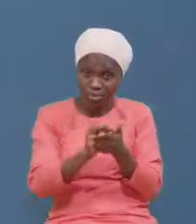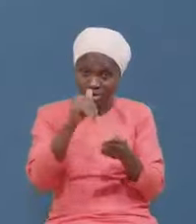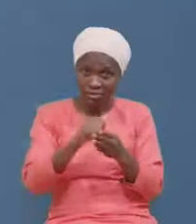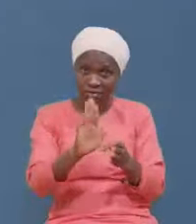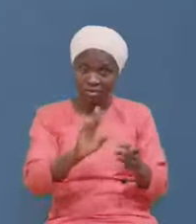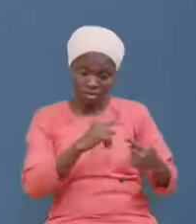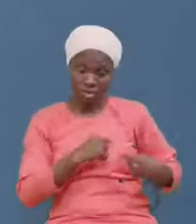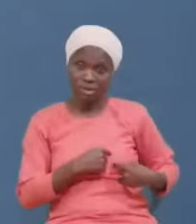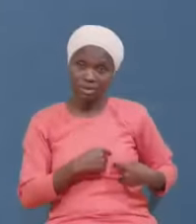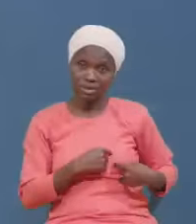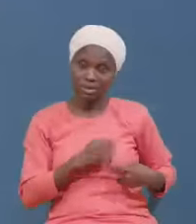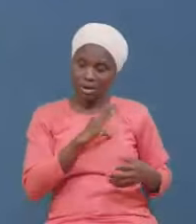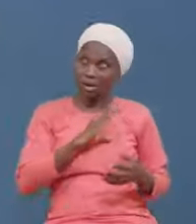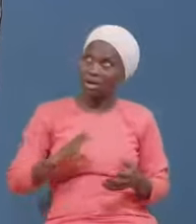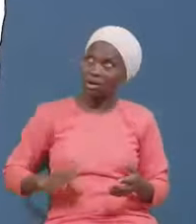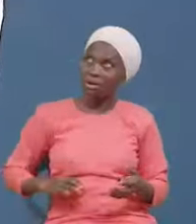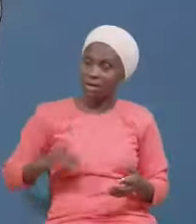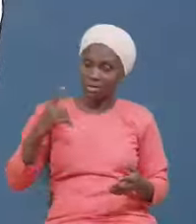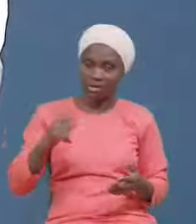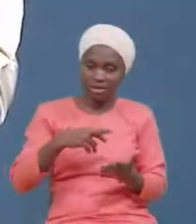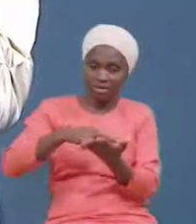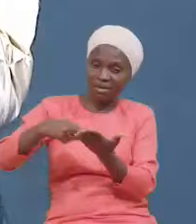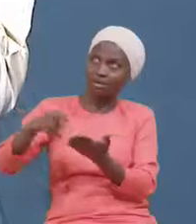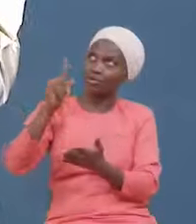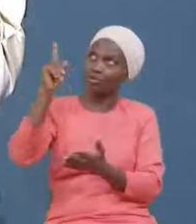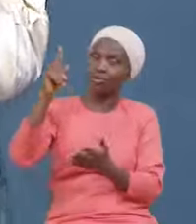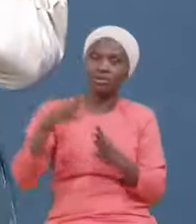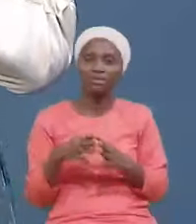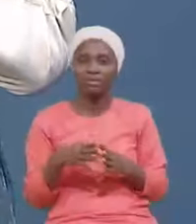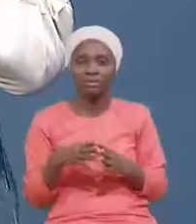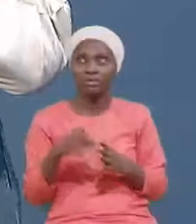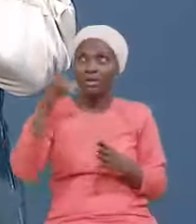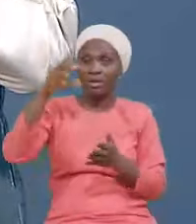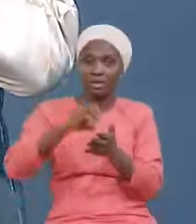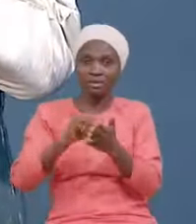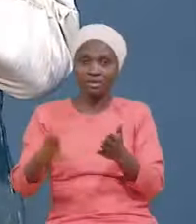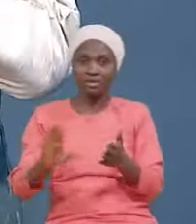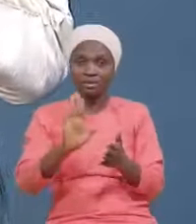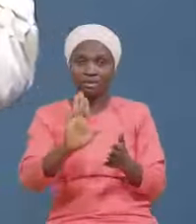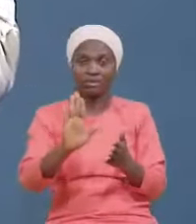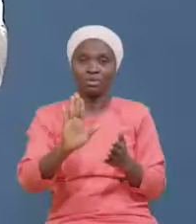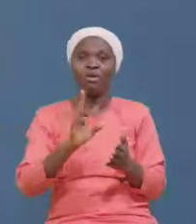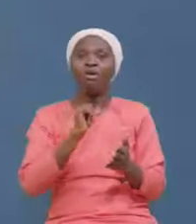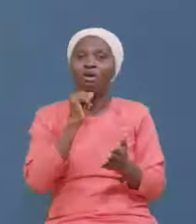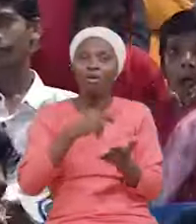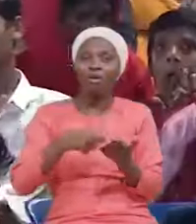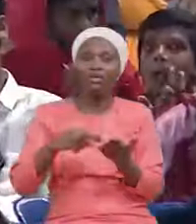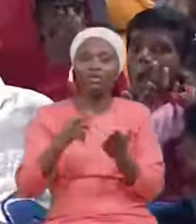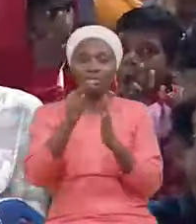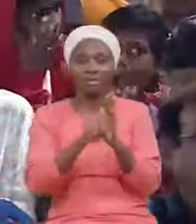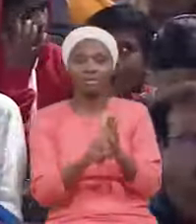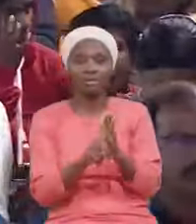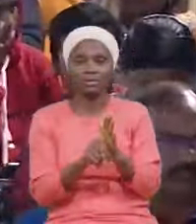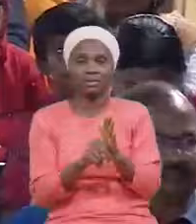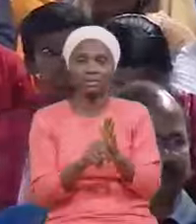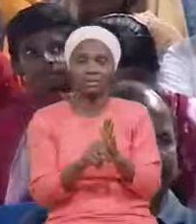మీరు మీ హృదయములో విశ్వసించారా the righteous క్రీస్తు నీతిమంతుడు he takes away your unrighteousness ఆయన మీ